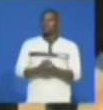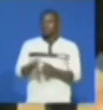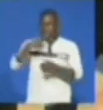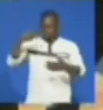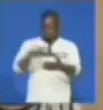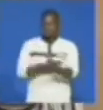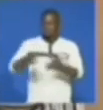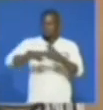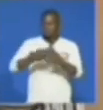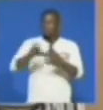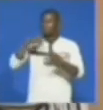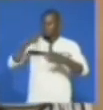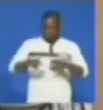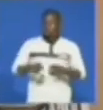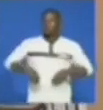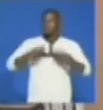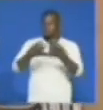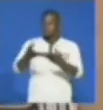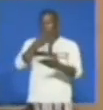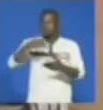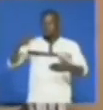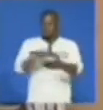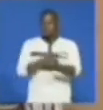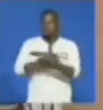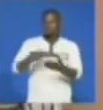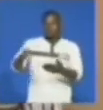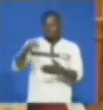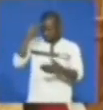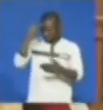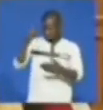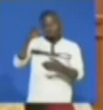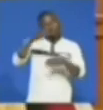offrir de nouvelles perspectives sur la coopération sino-burkinabé.